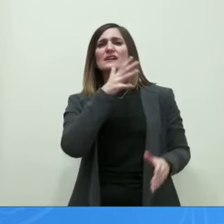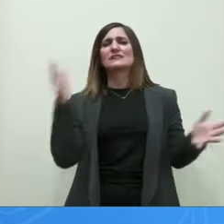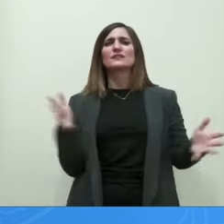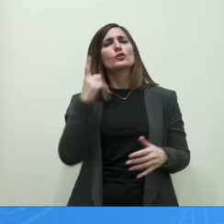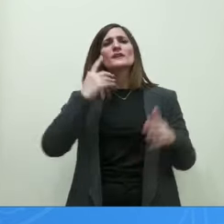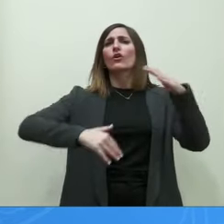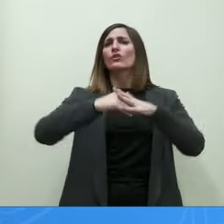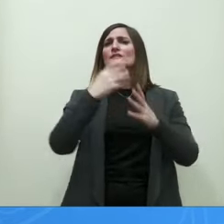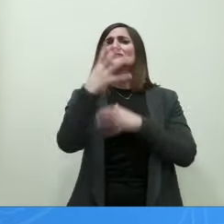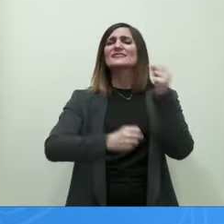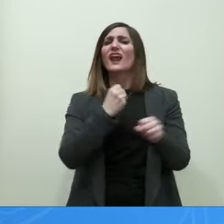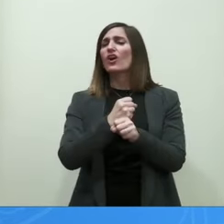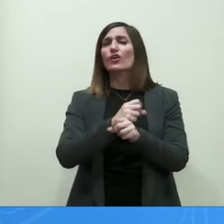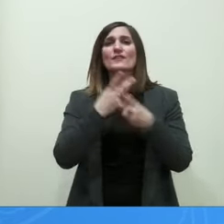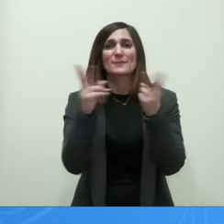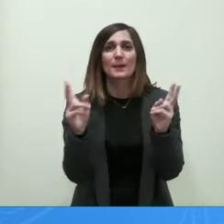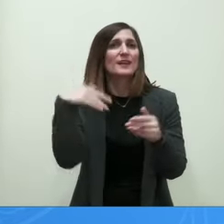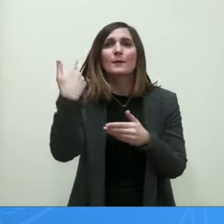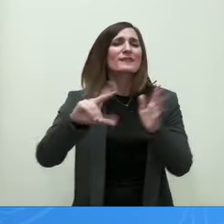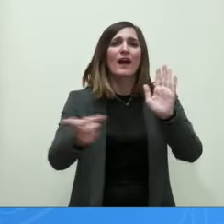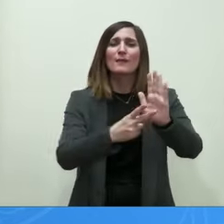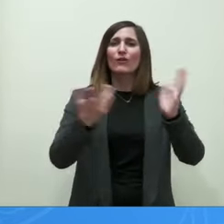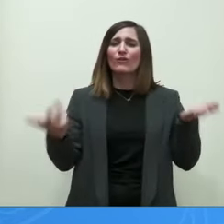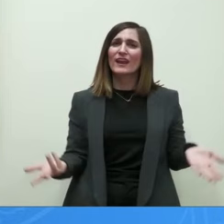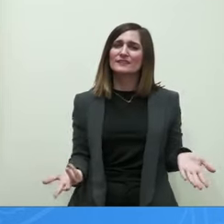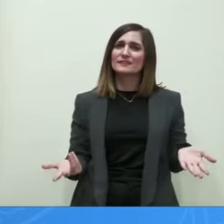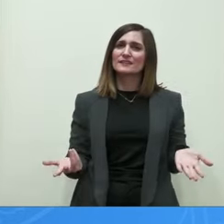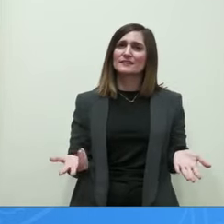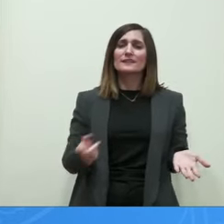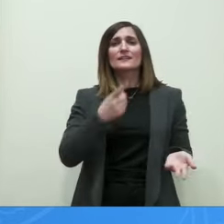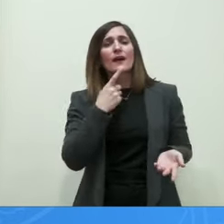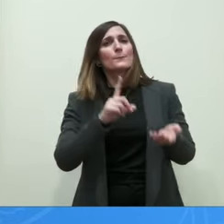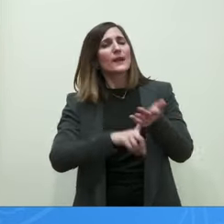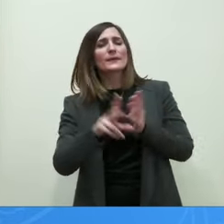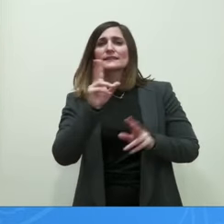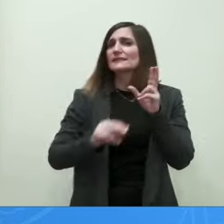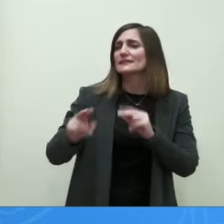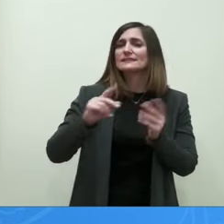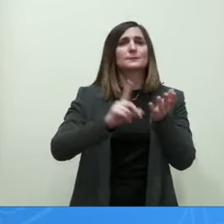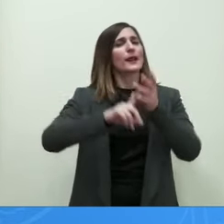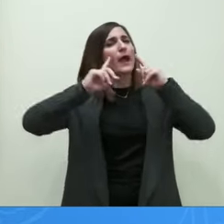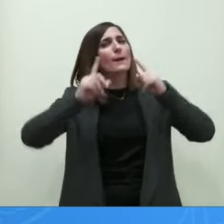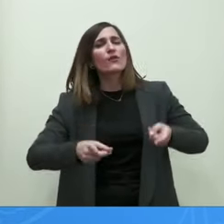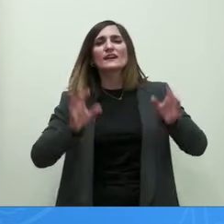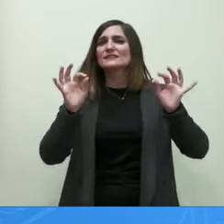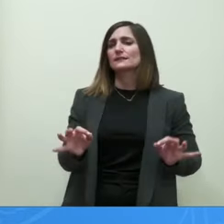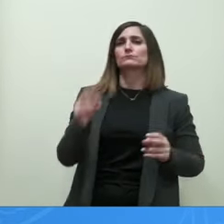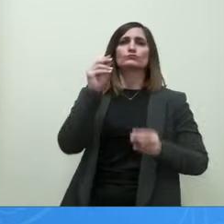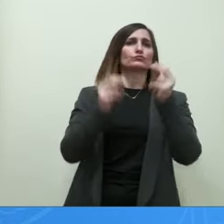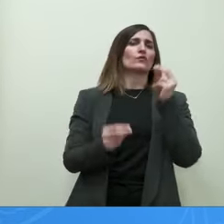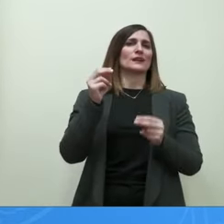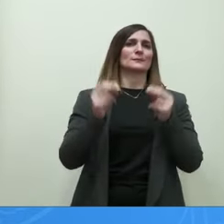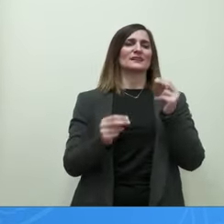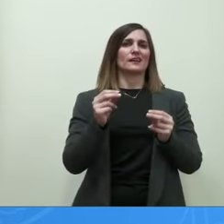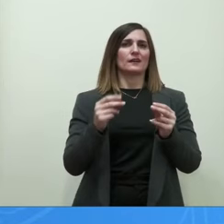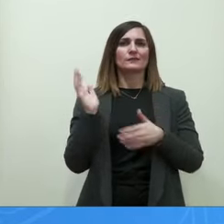επιτρέπεται. Με αυτή την έννοια λοιπόν ζητάμε να συζητήσουμε και να αποφασίσουμε συγκεκριμένα προβλήματα τα